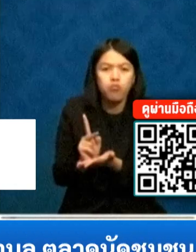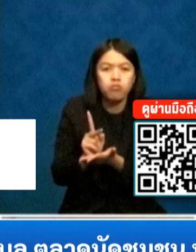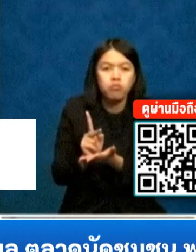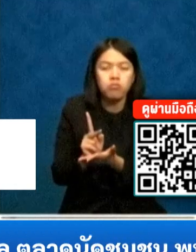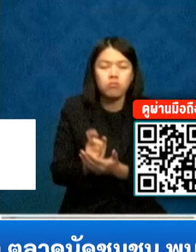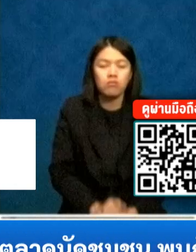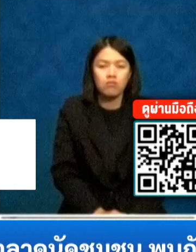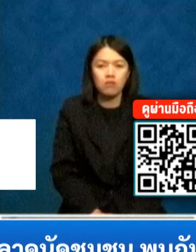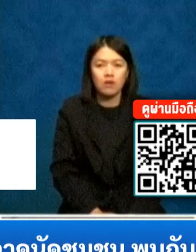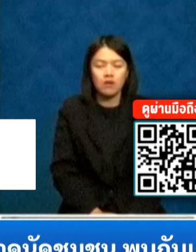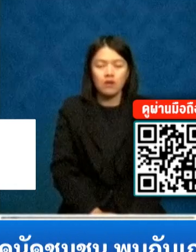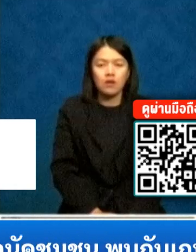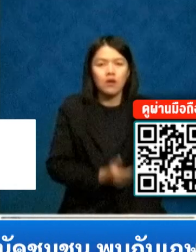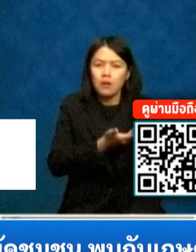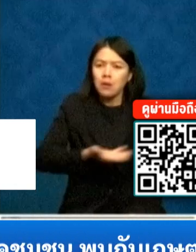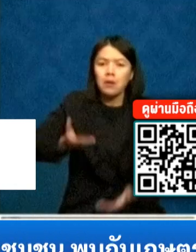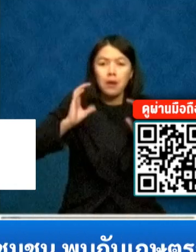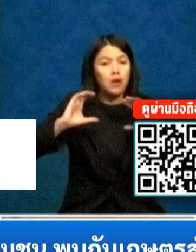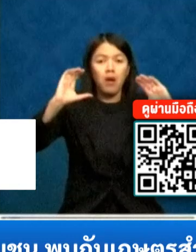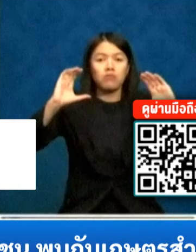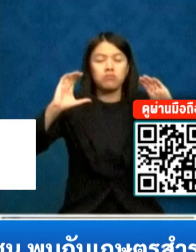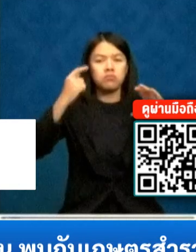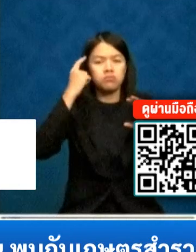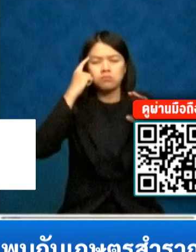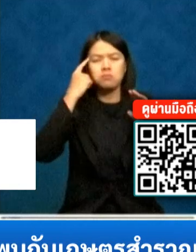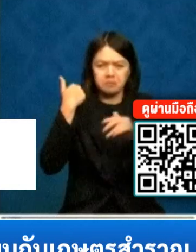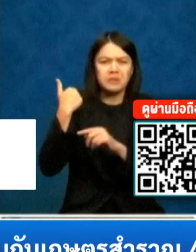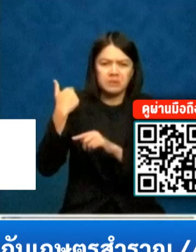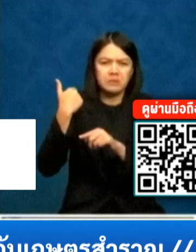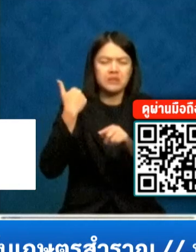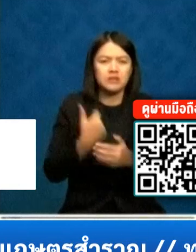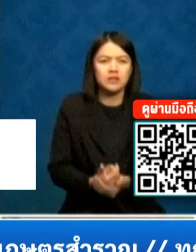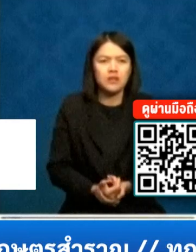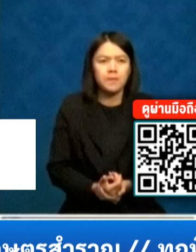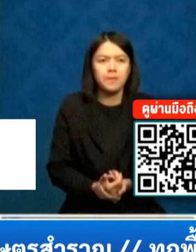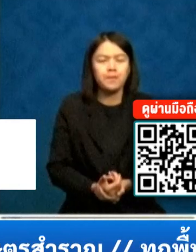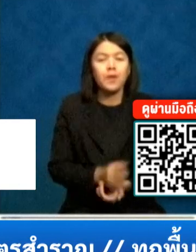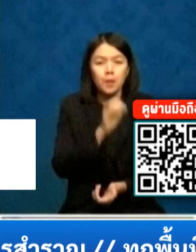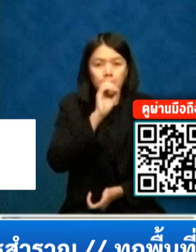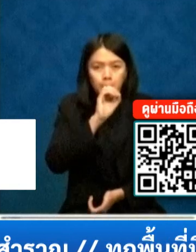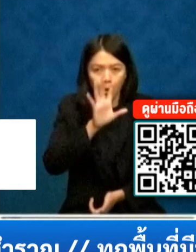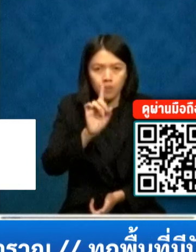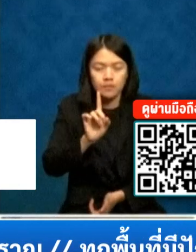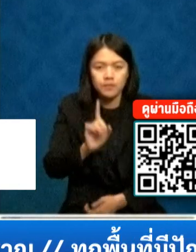นะครับก็เห็นหลายๆรัฐบาลก็เห็นมีมาอย่างนี้แต่ผมอยากจะขอกราบเรียนนะครับว่า